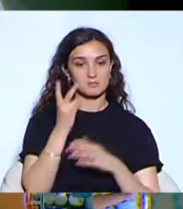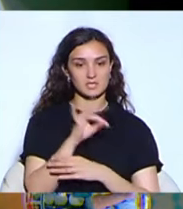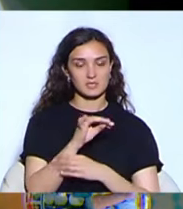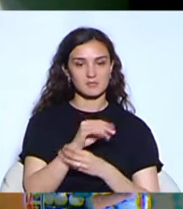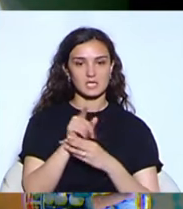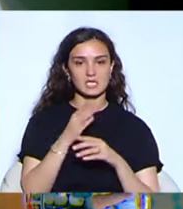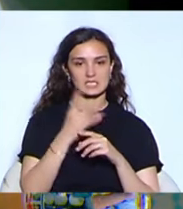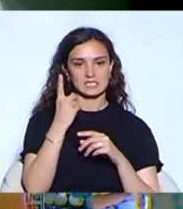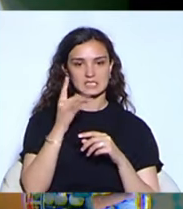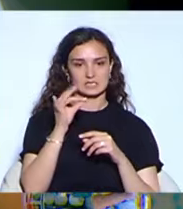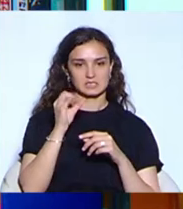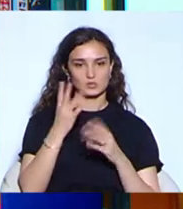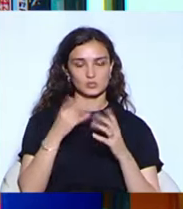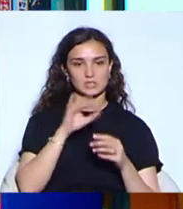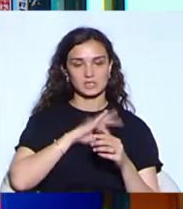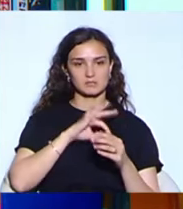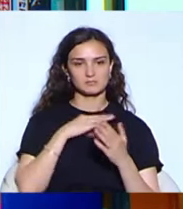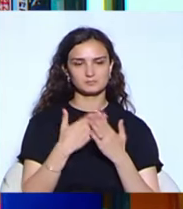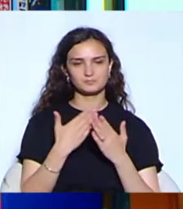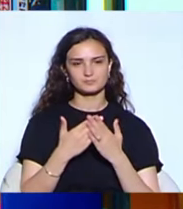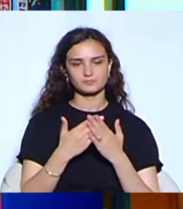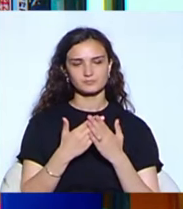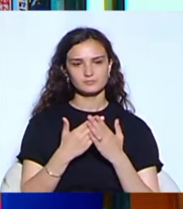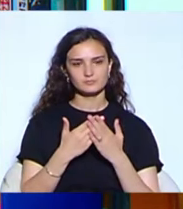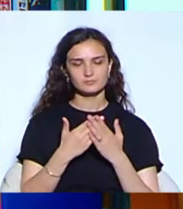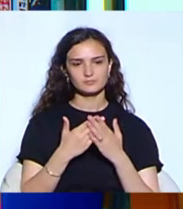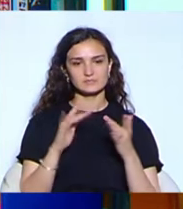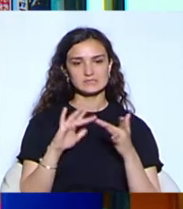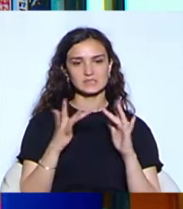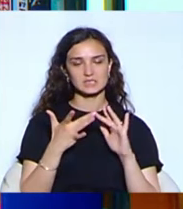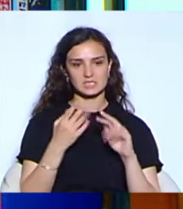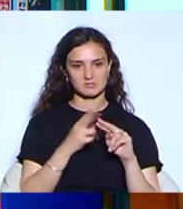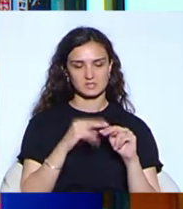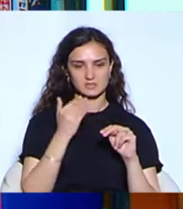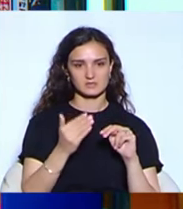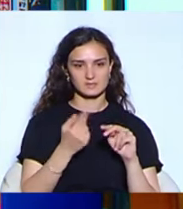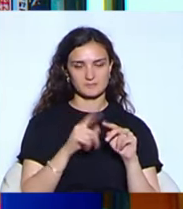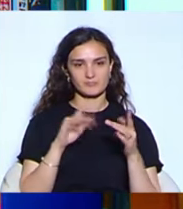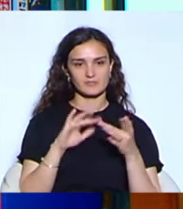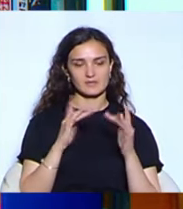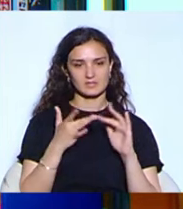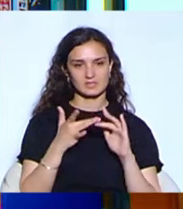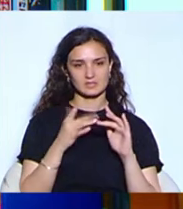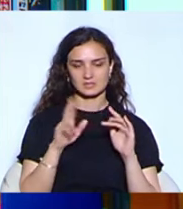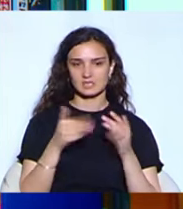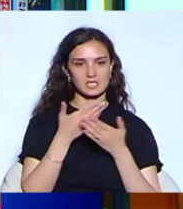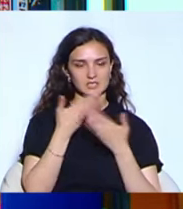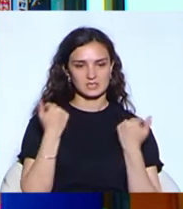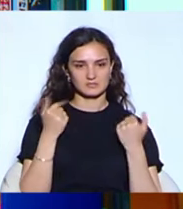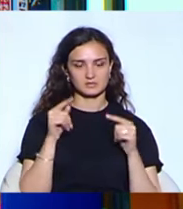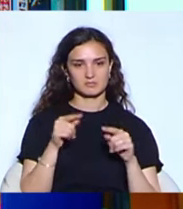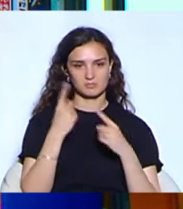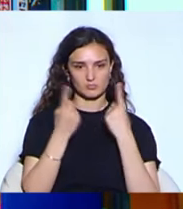არის ერთი რისკი, თუ თქვენ იყენებთ მაგალითად სოციალურ ქსელს ამისათვის, ინტერნეტ სივრცეს, და არ გაქვთ ფილტრი